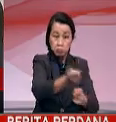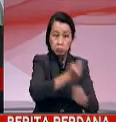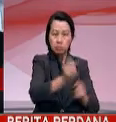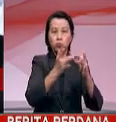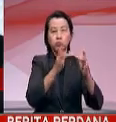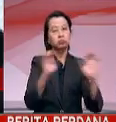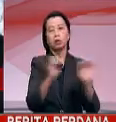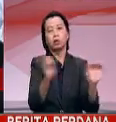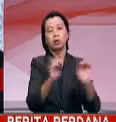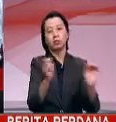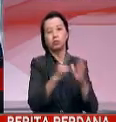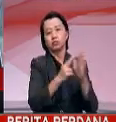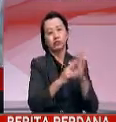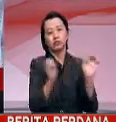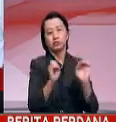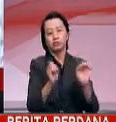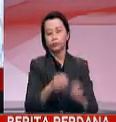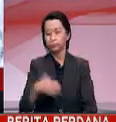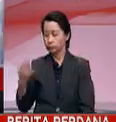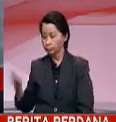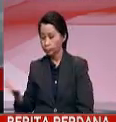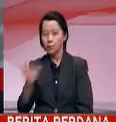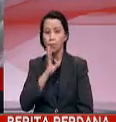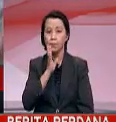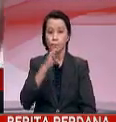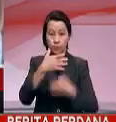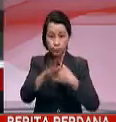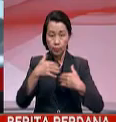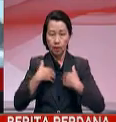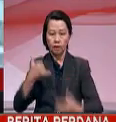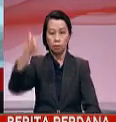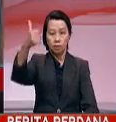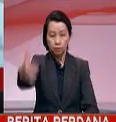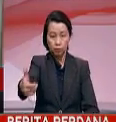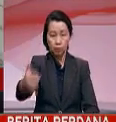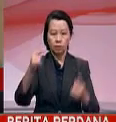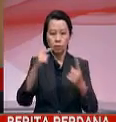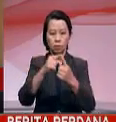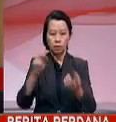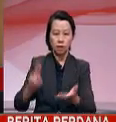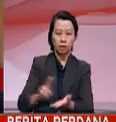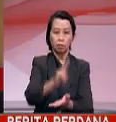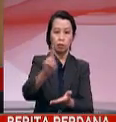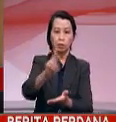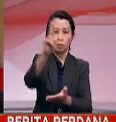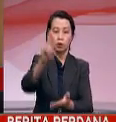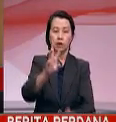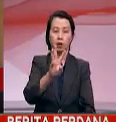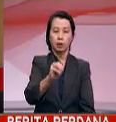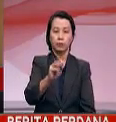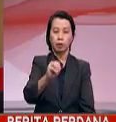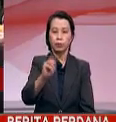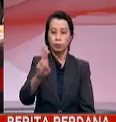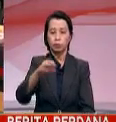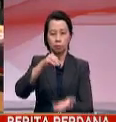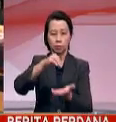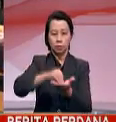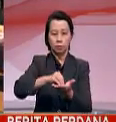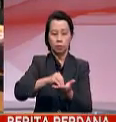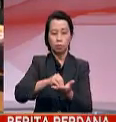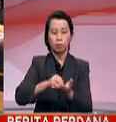cyberbullying. Beliau berkata demikian selepas mengadakan kunjungan mesra ke Universiti Multimedia MMU di